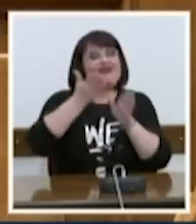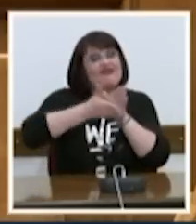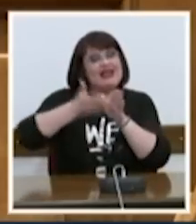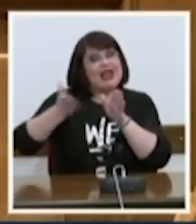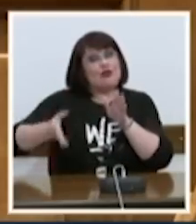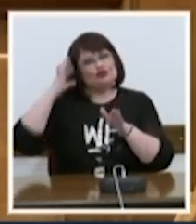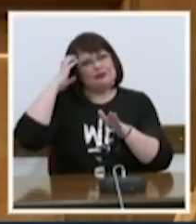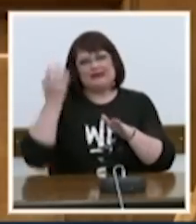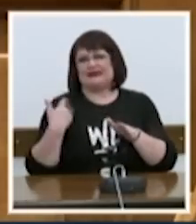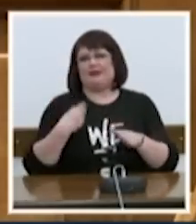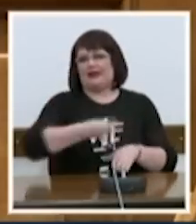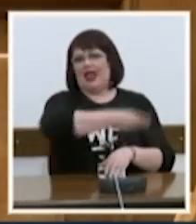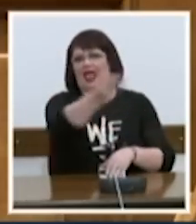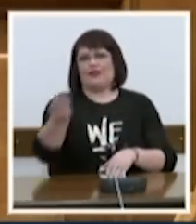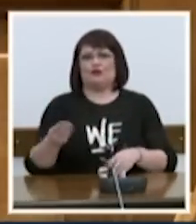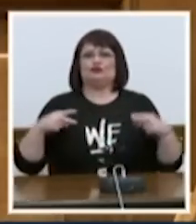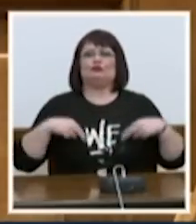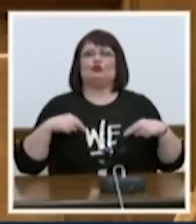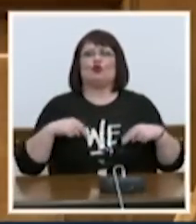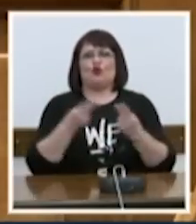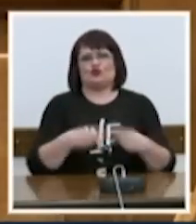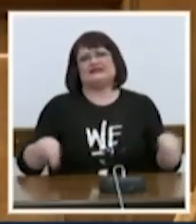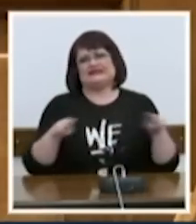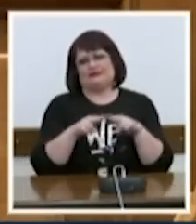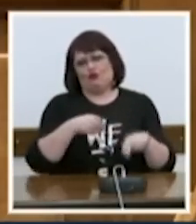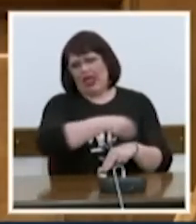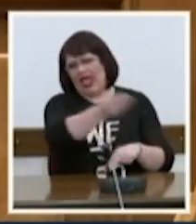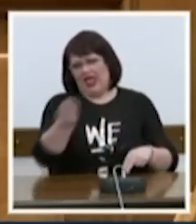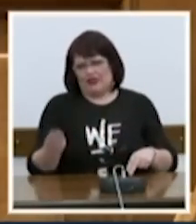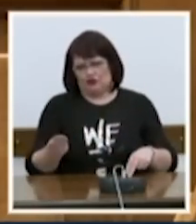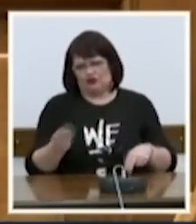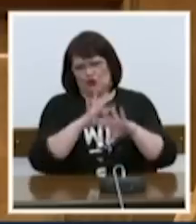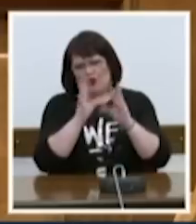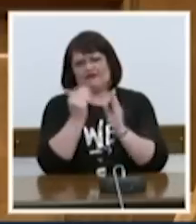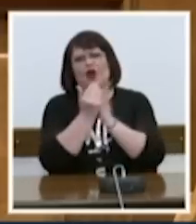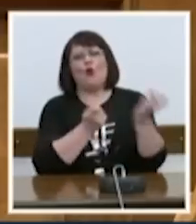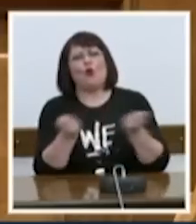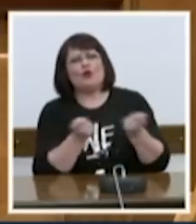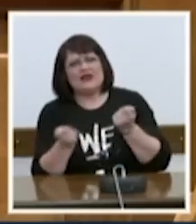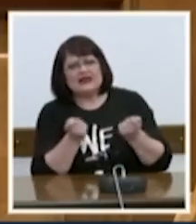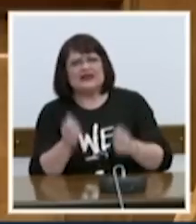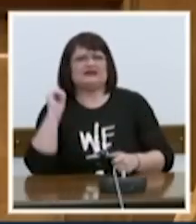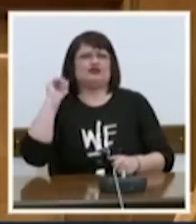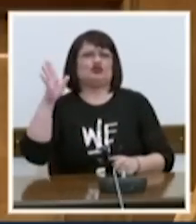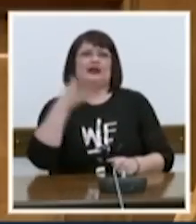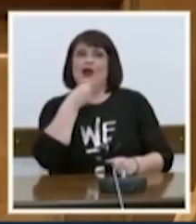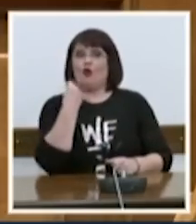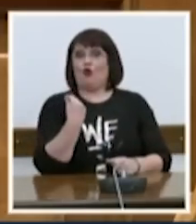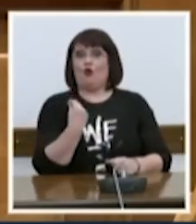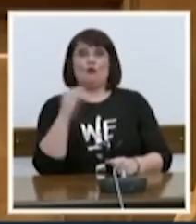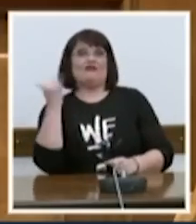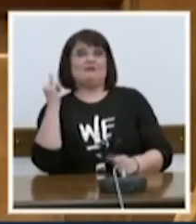πριν παρέλαβαν τα μέλη του νέου Υπουργικού Συμβουλίου. Καλέσθητη εξωτερικά, αλλά τρομακτική